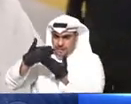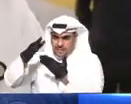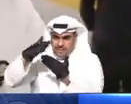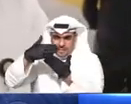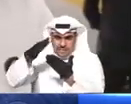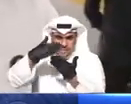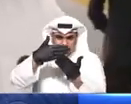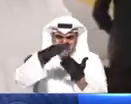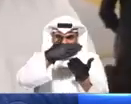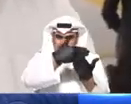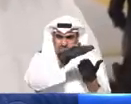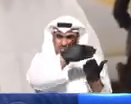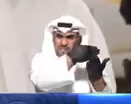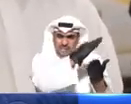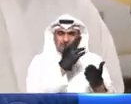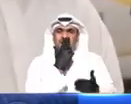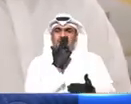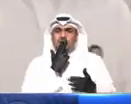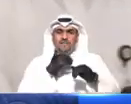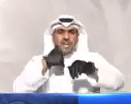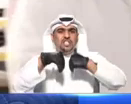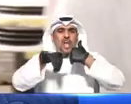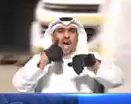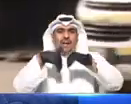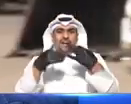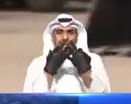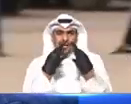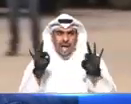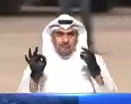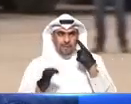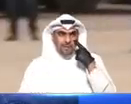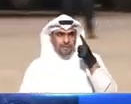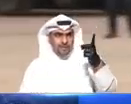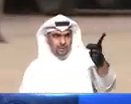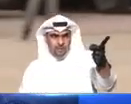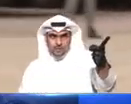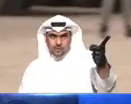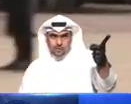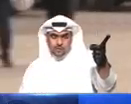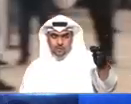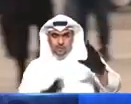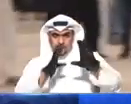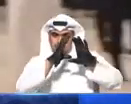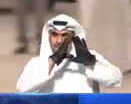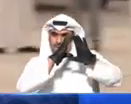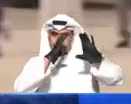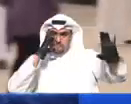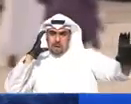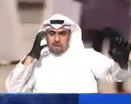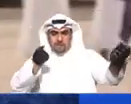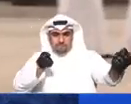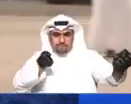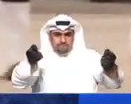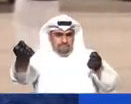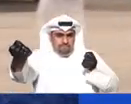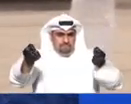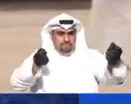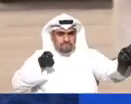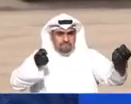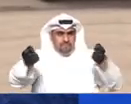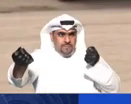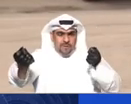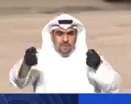التعقيم للطرق باستخدام المعدات ثقيلة. طبعا الآليات مثل ما انتم شايفين آليات مكثفة،